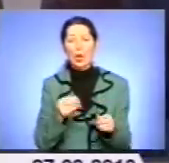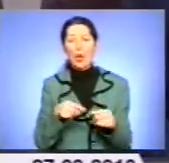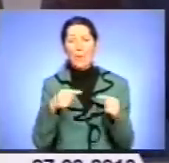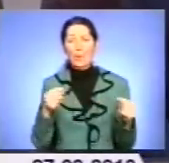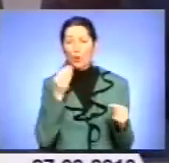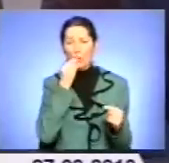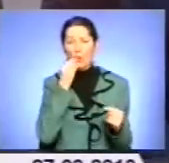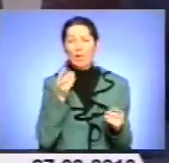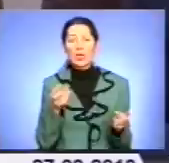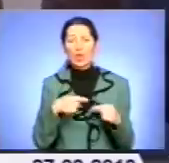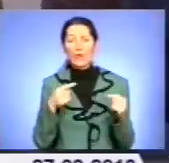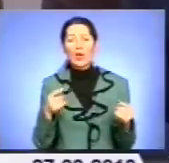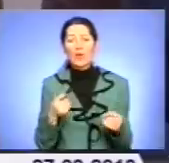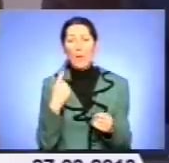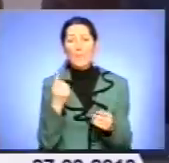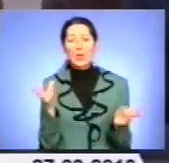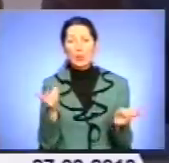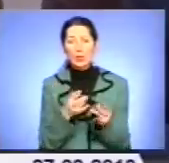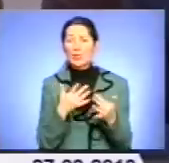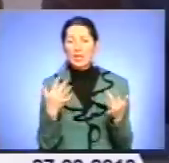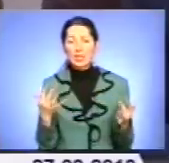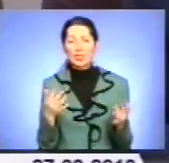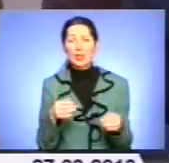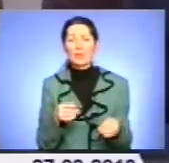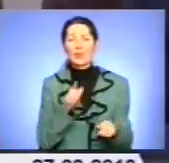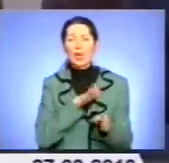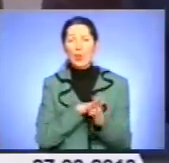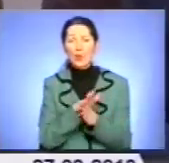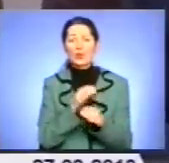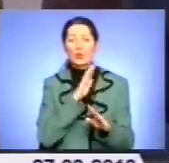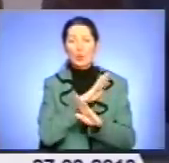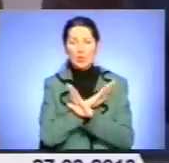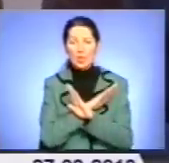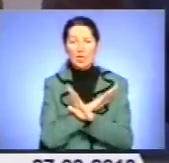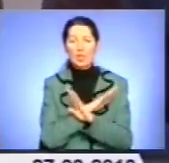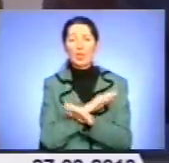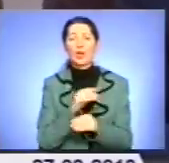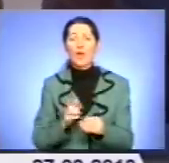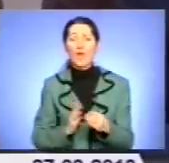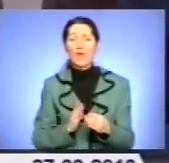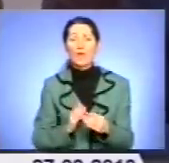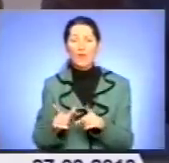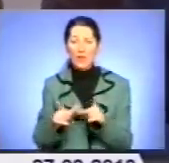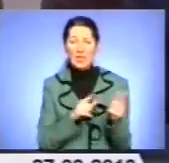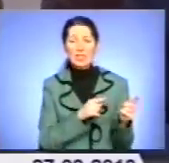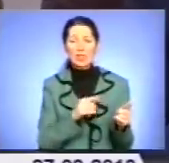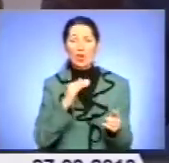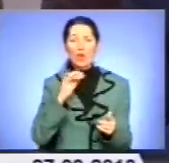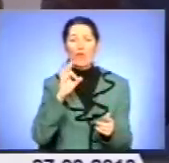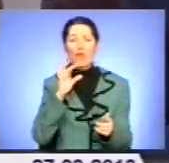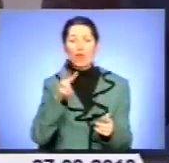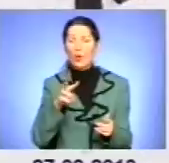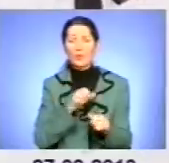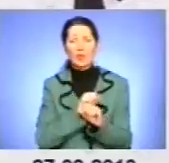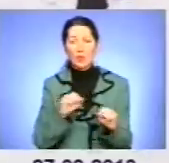інше. Повністю закрити доступ фурам немислимо, оскільки це унеможливить постачання багатомільйонного